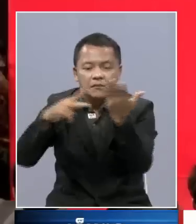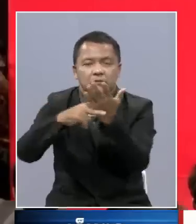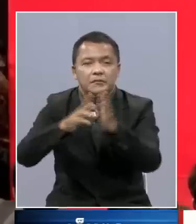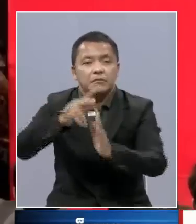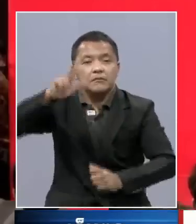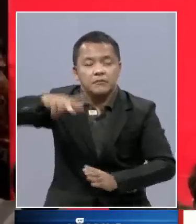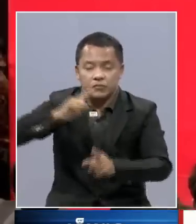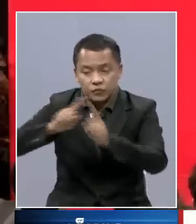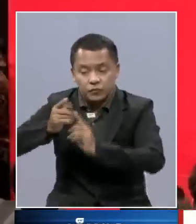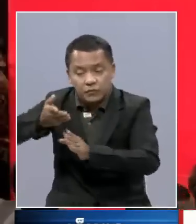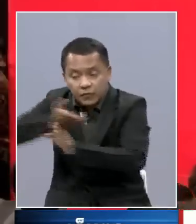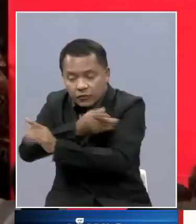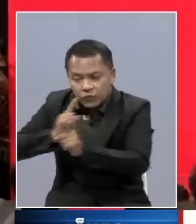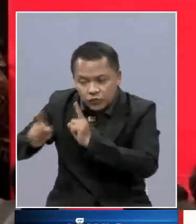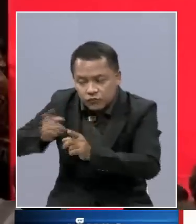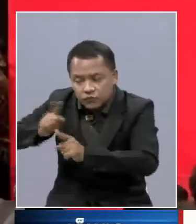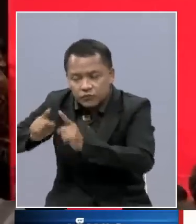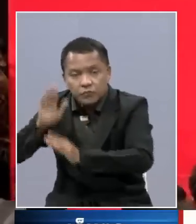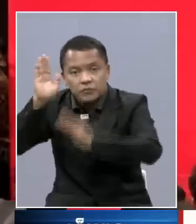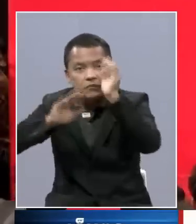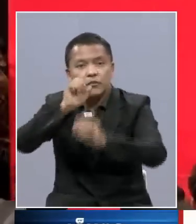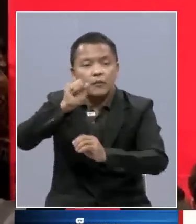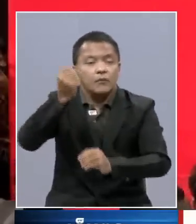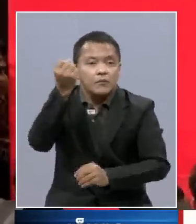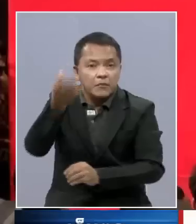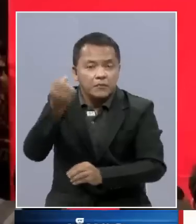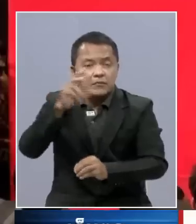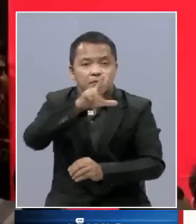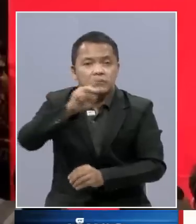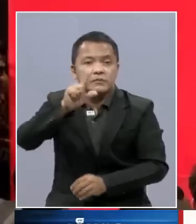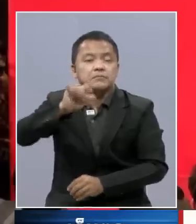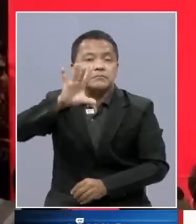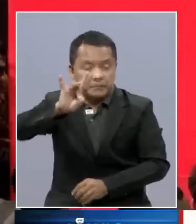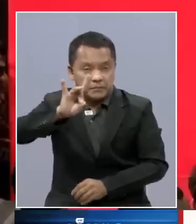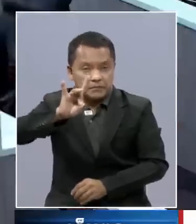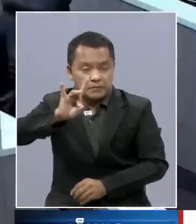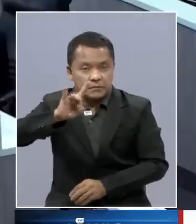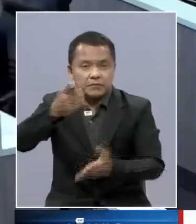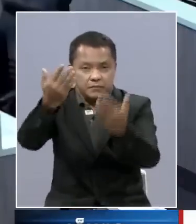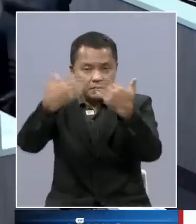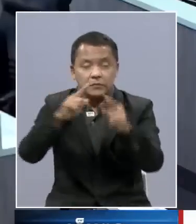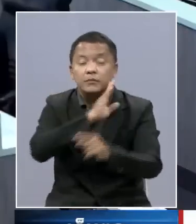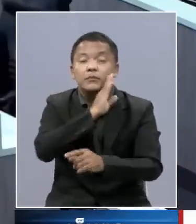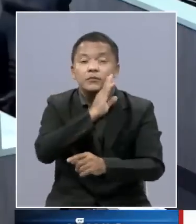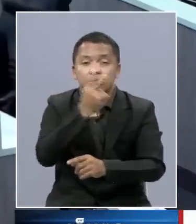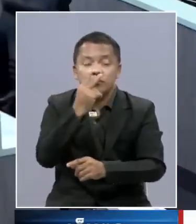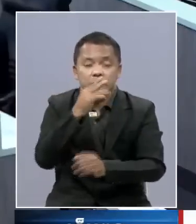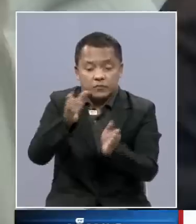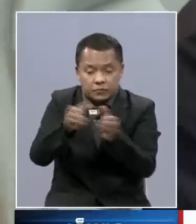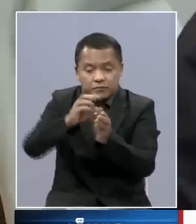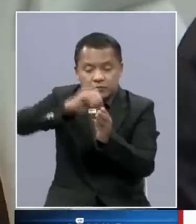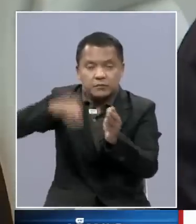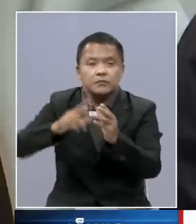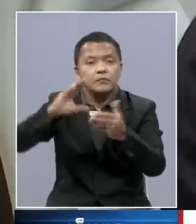ยดีลไว้ล่วงหน้ามาร่วมโหวตด้วยเสียงสสจะมากกว่า328เสียงขณะเดียวกันถ้าเกิดเราตัดบางพรรคออกไปอ